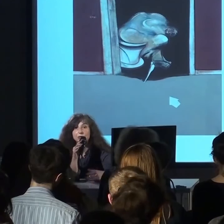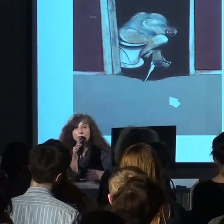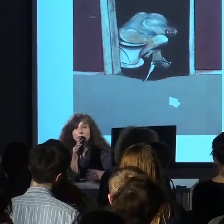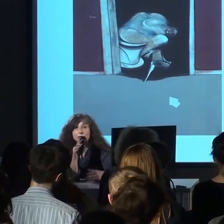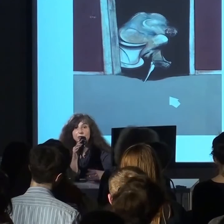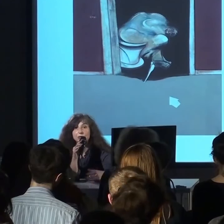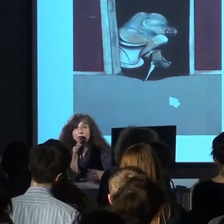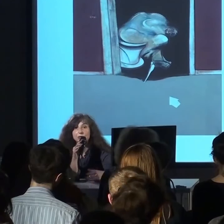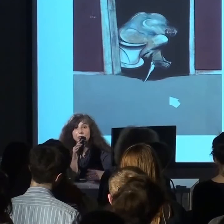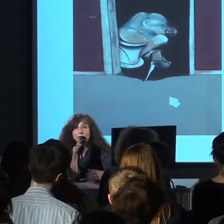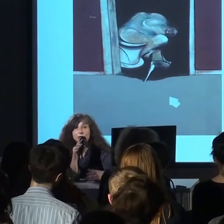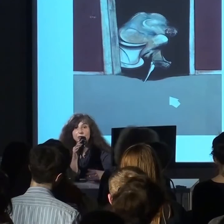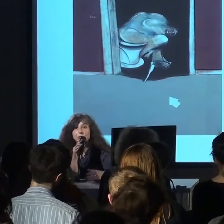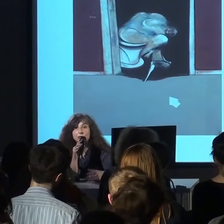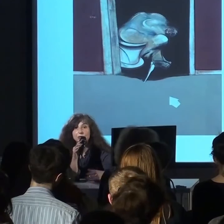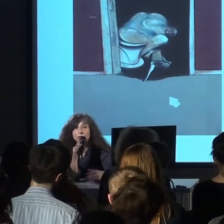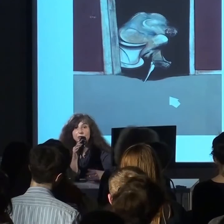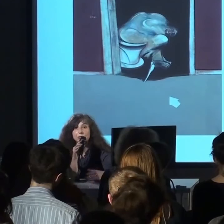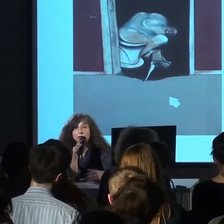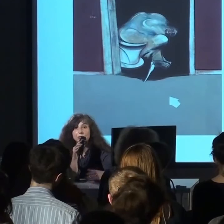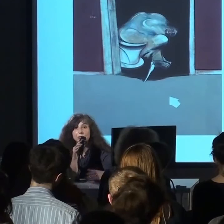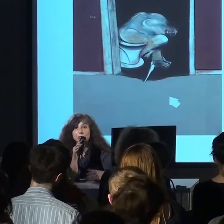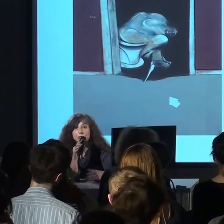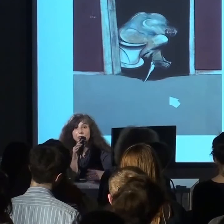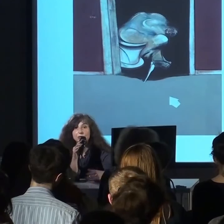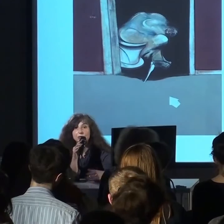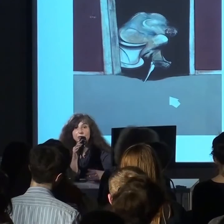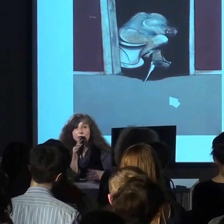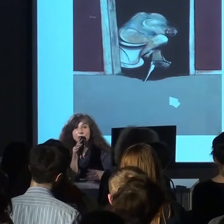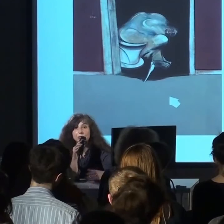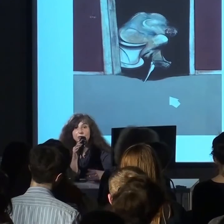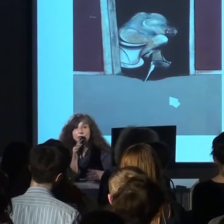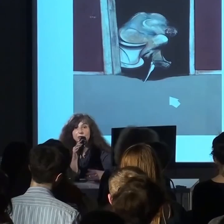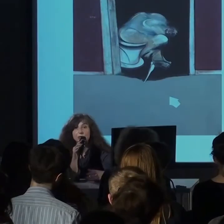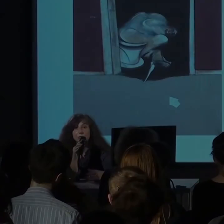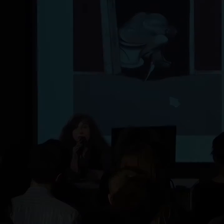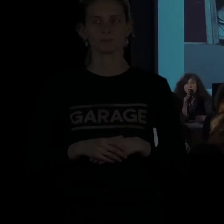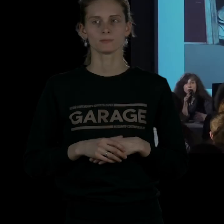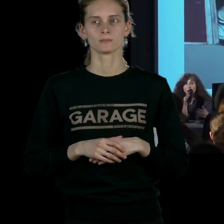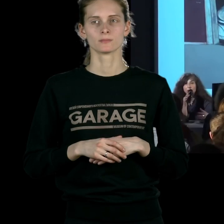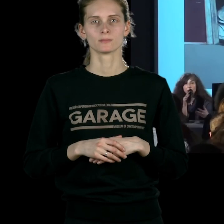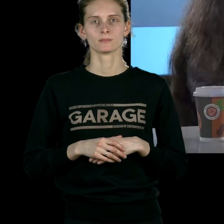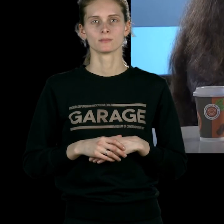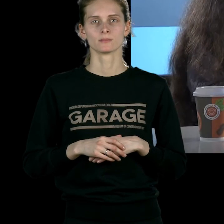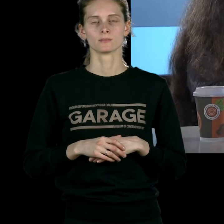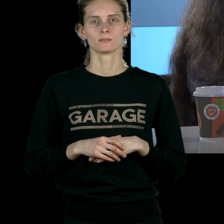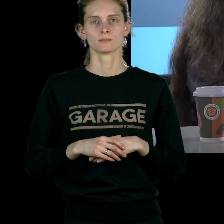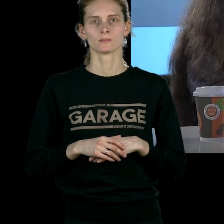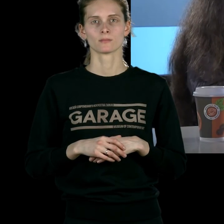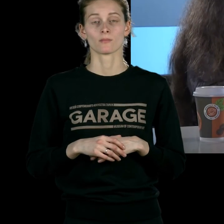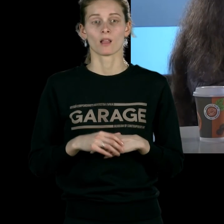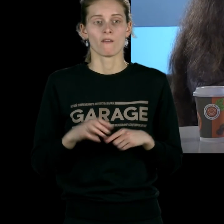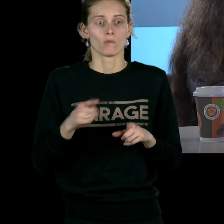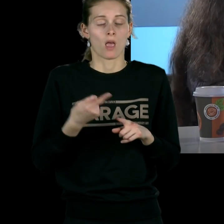на раковине. Его кожа серая, спина согнута дугой, глаза закрыты. И вот этот